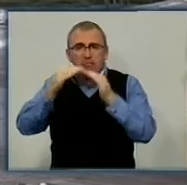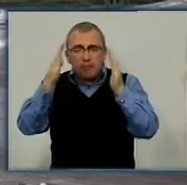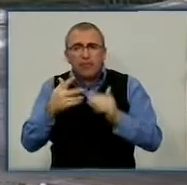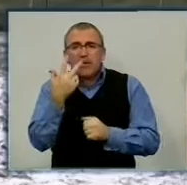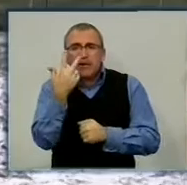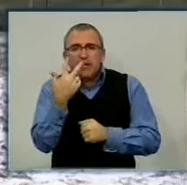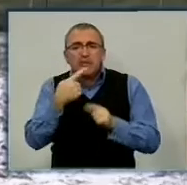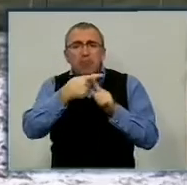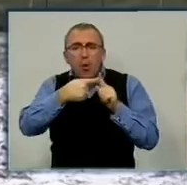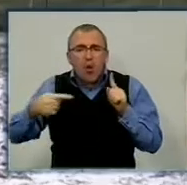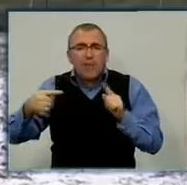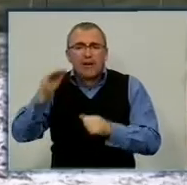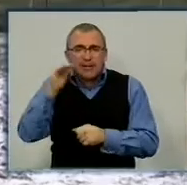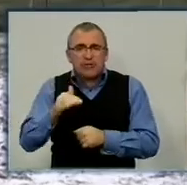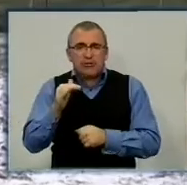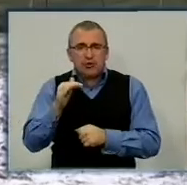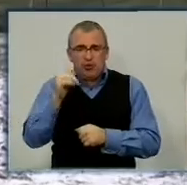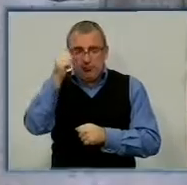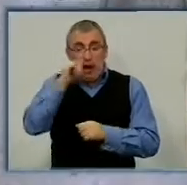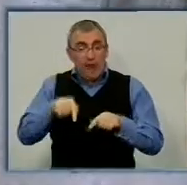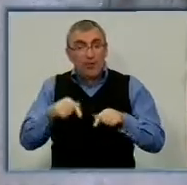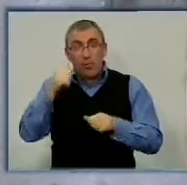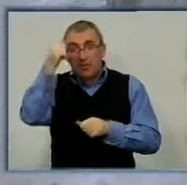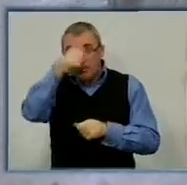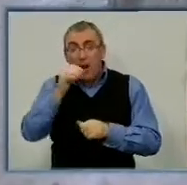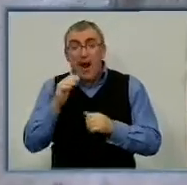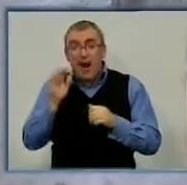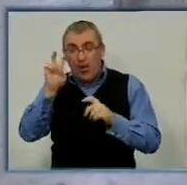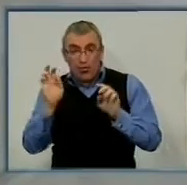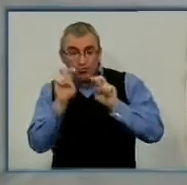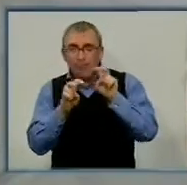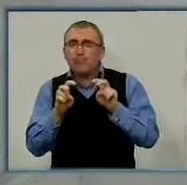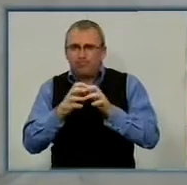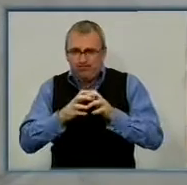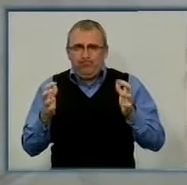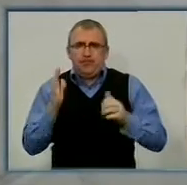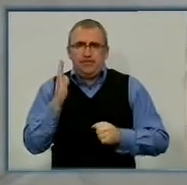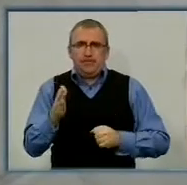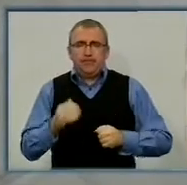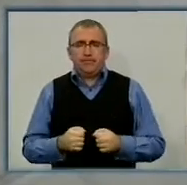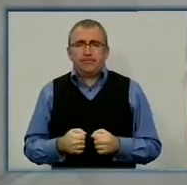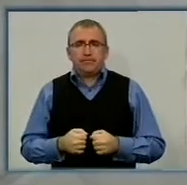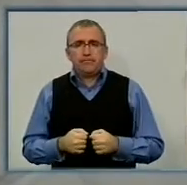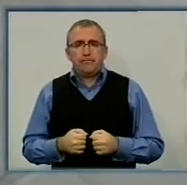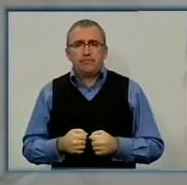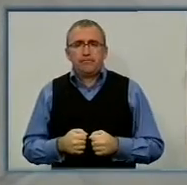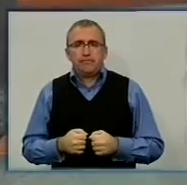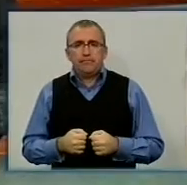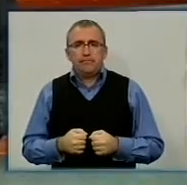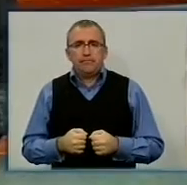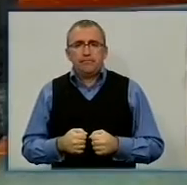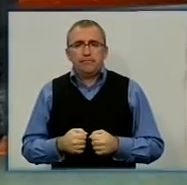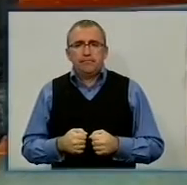3 посяч людей цього сезону прогнозують клієнтів буде не менше Інна примаклля зелонкін день за днем